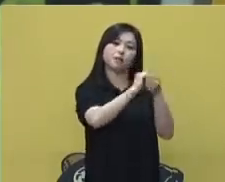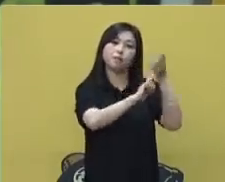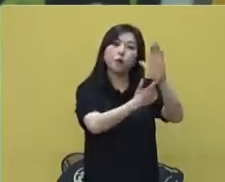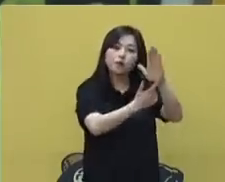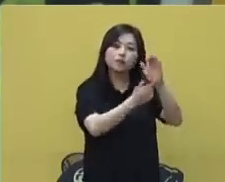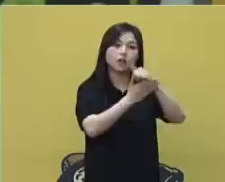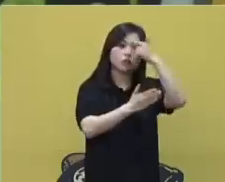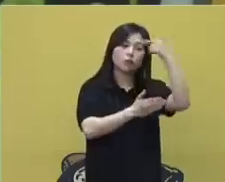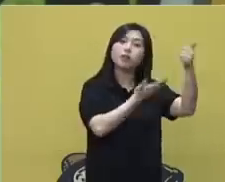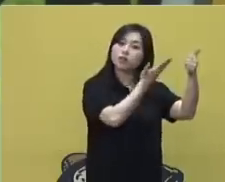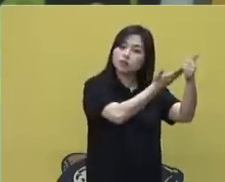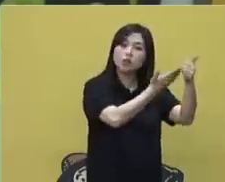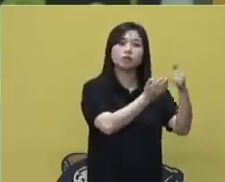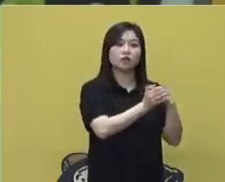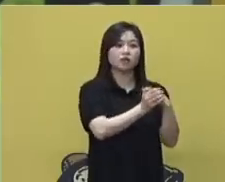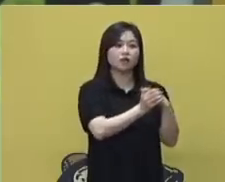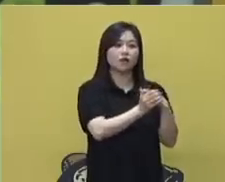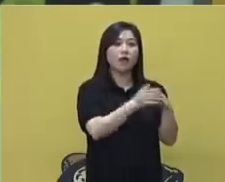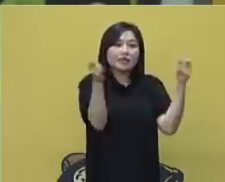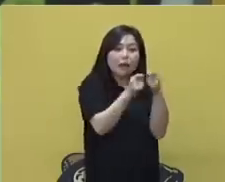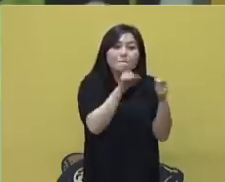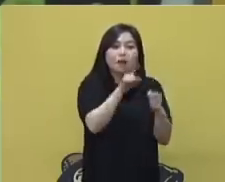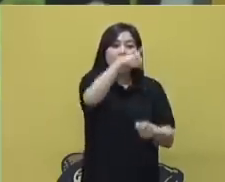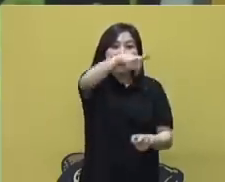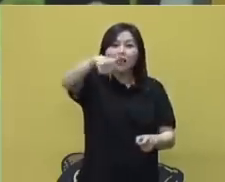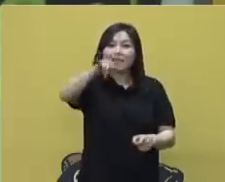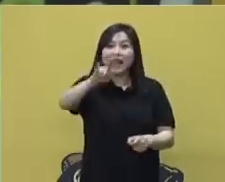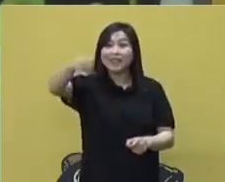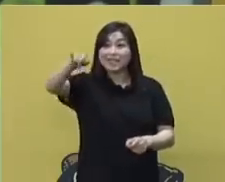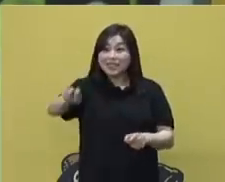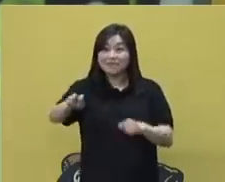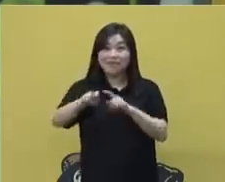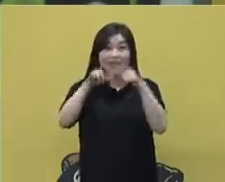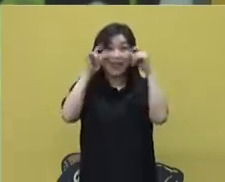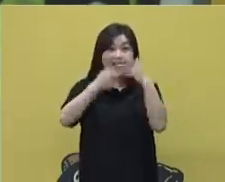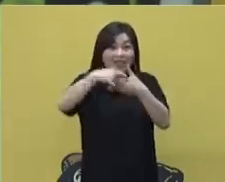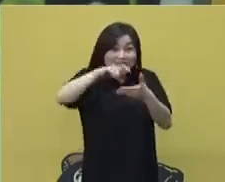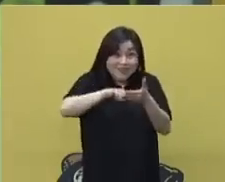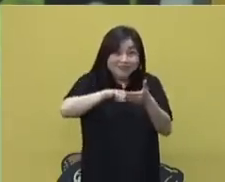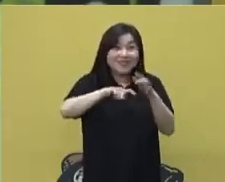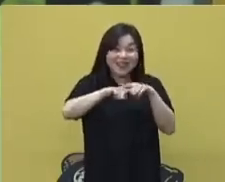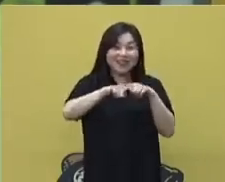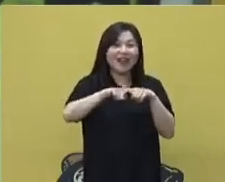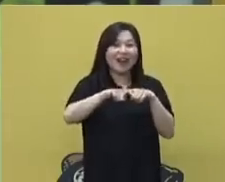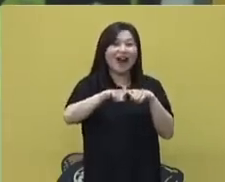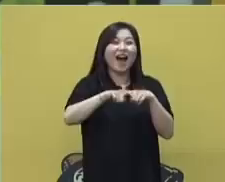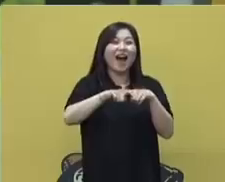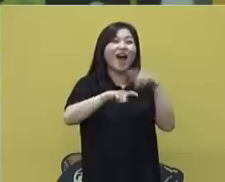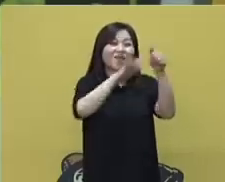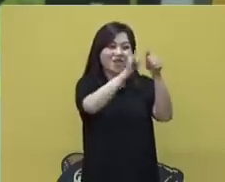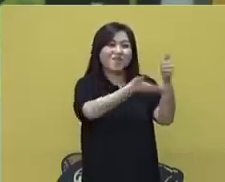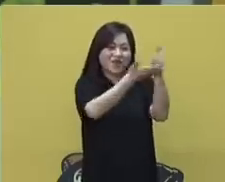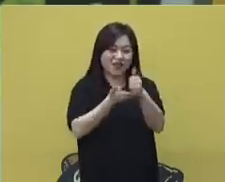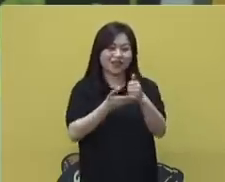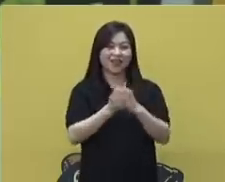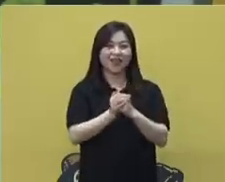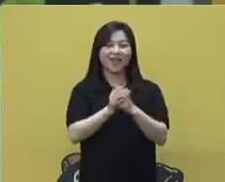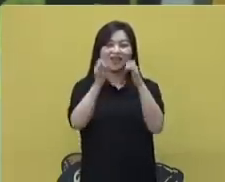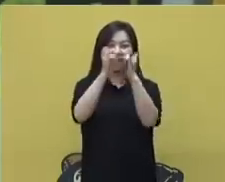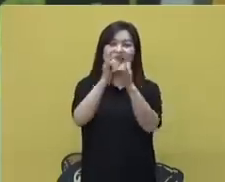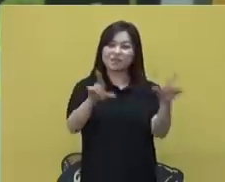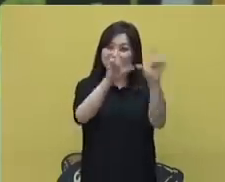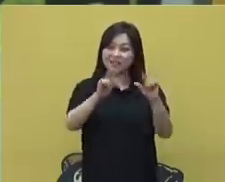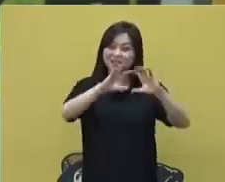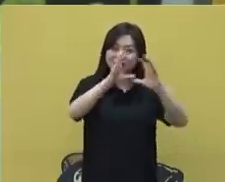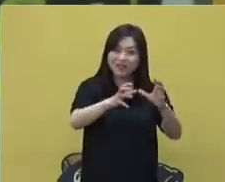우리 노무현 대통령, 약자로 깨시민이라고 합니다. 정말로 깨시민이신 시민 한 분을 소개해 올리겠습니다. 사람 사는